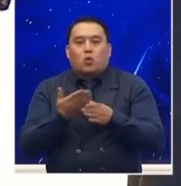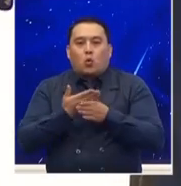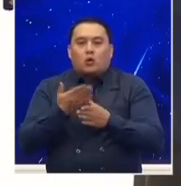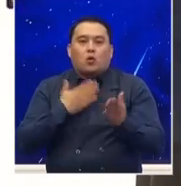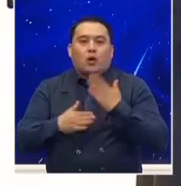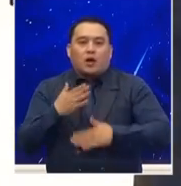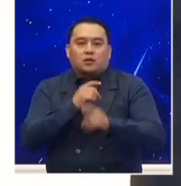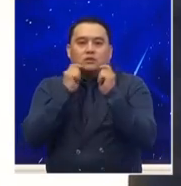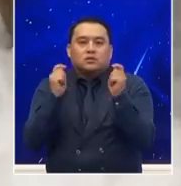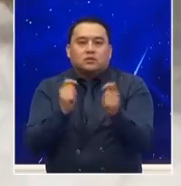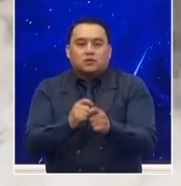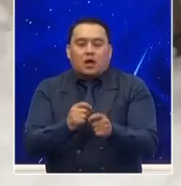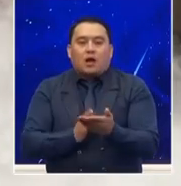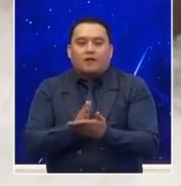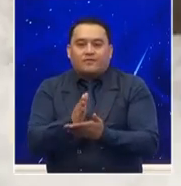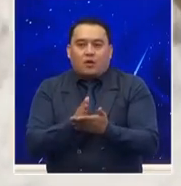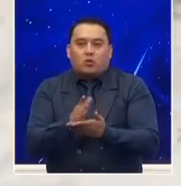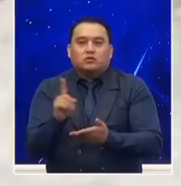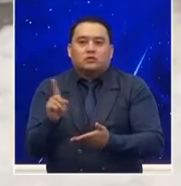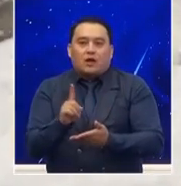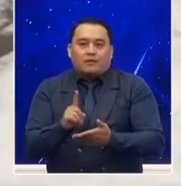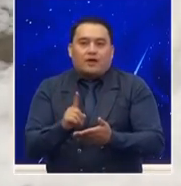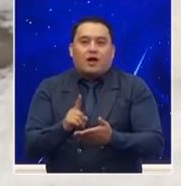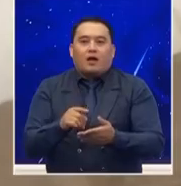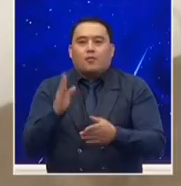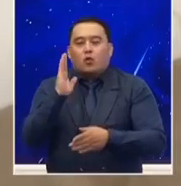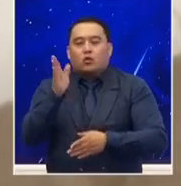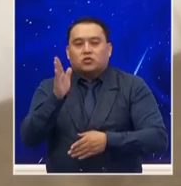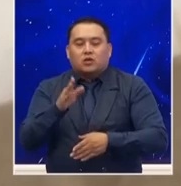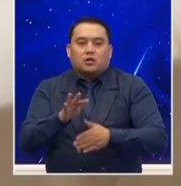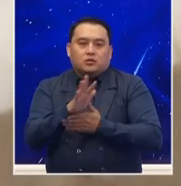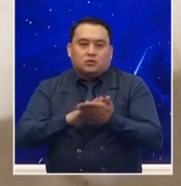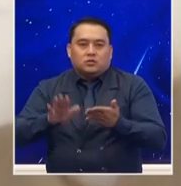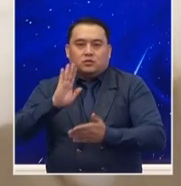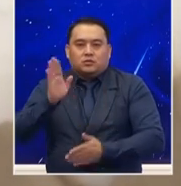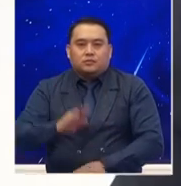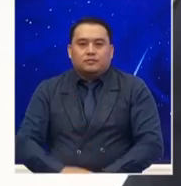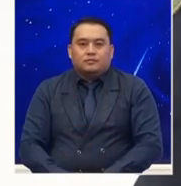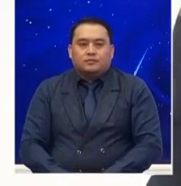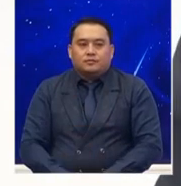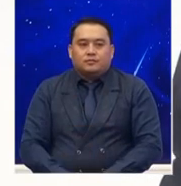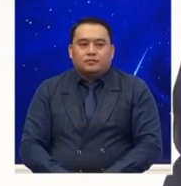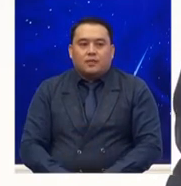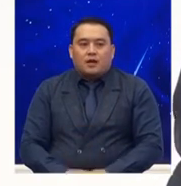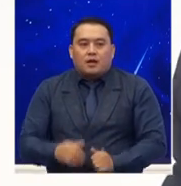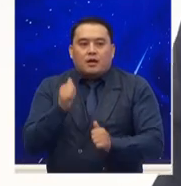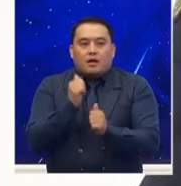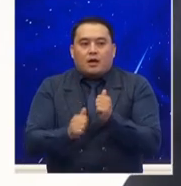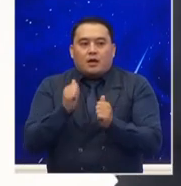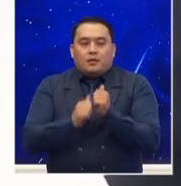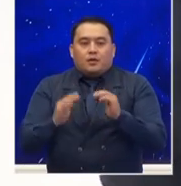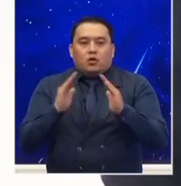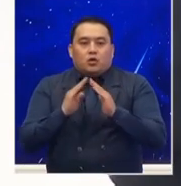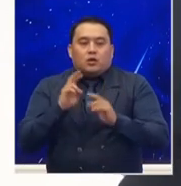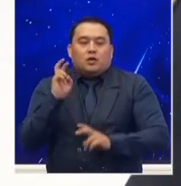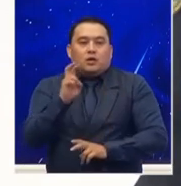қуаныш сыйлады. Сала мамандары атқарып жүрген игілікті істерін алдағы уақытта да жалғастыра беретіндерін айтады. Әр тұрғын үйді аралағанда